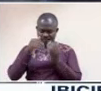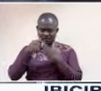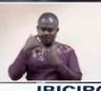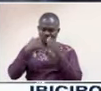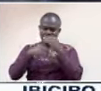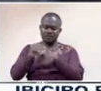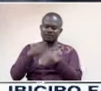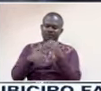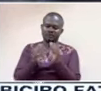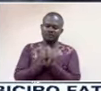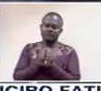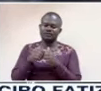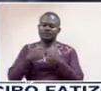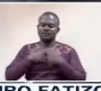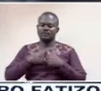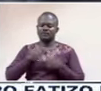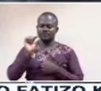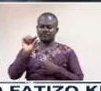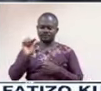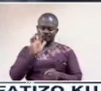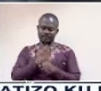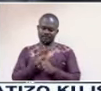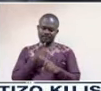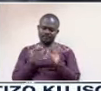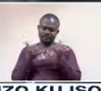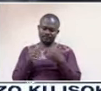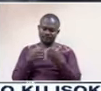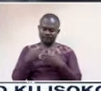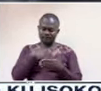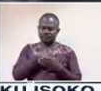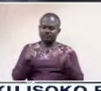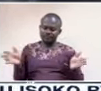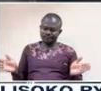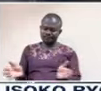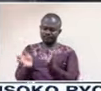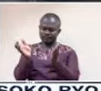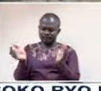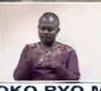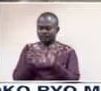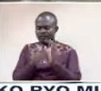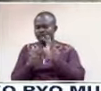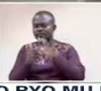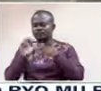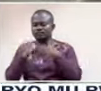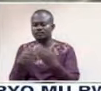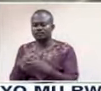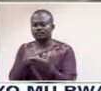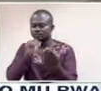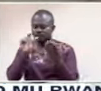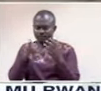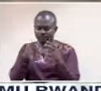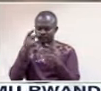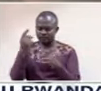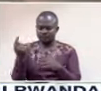isoko ryo mu Rwanda rikiri ritoya, ariko ubu turi kugerageza kubakangurira ndetse no kubereka ko badakwiye kureba